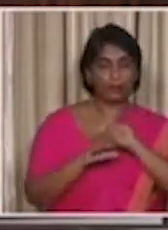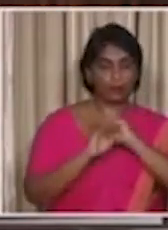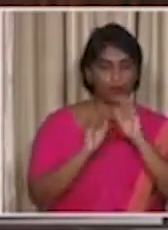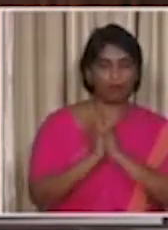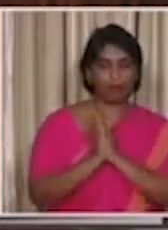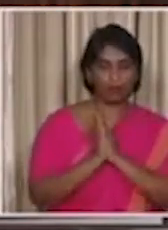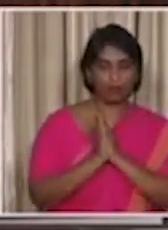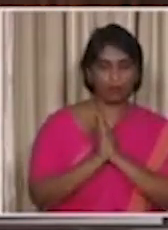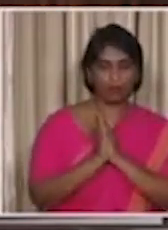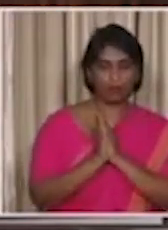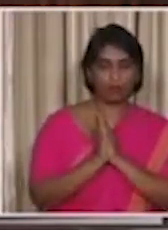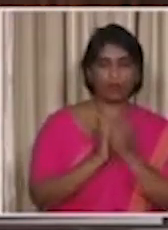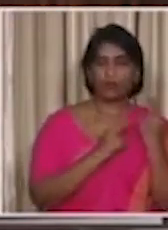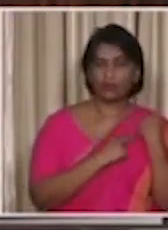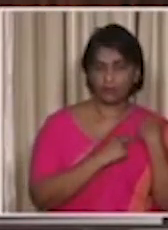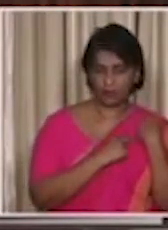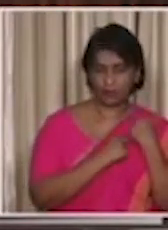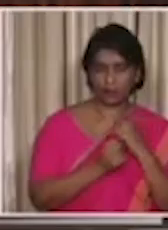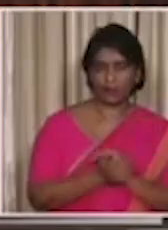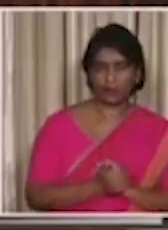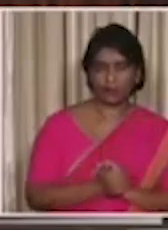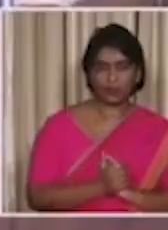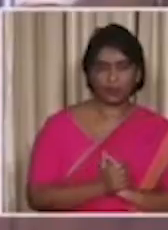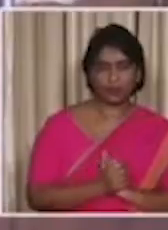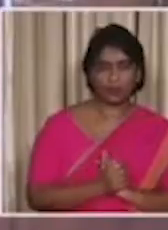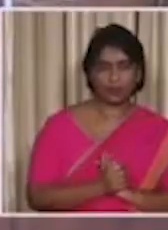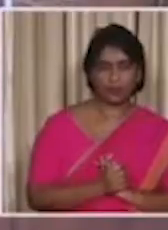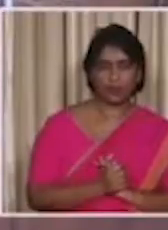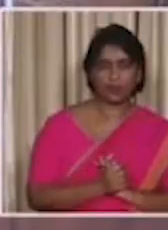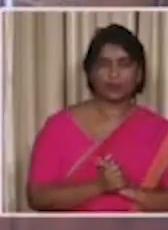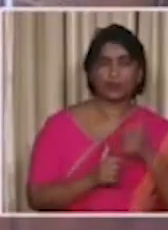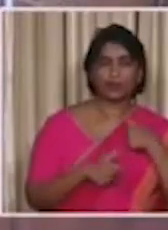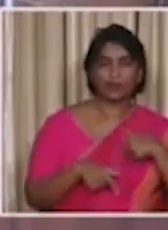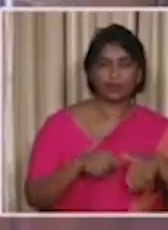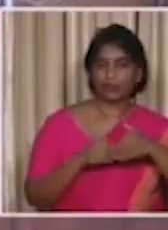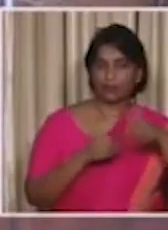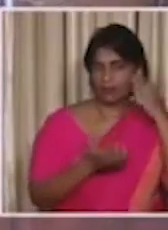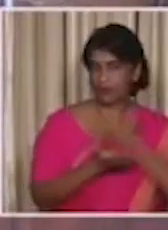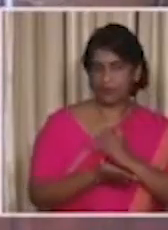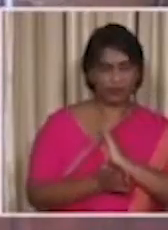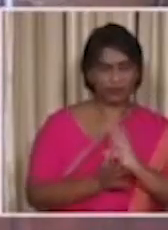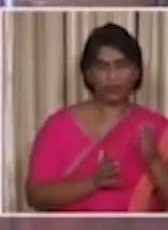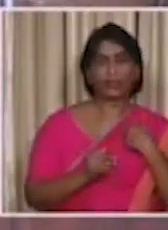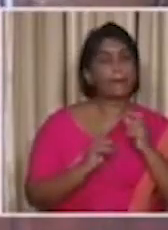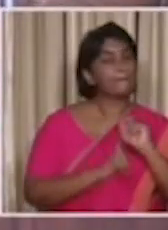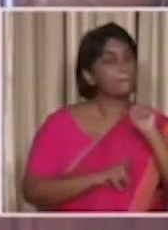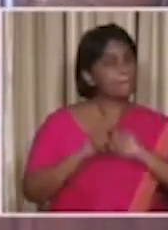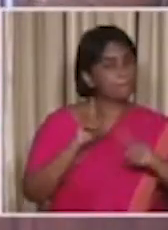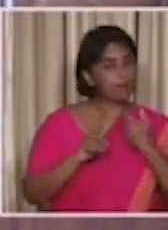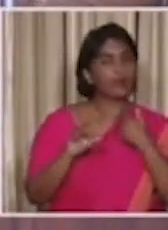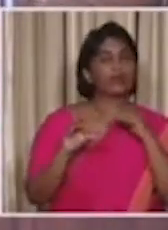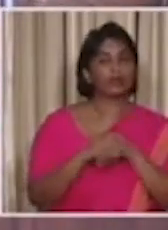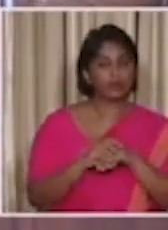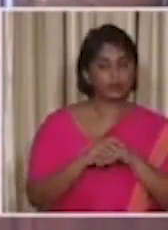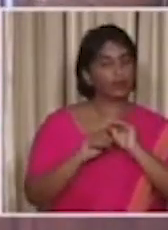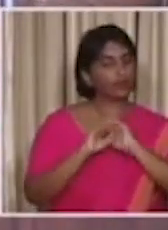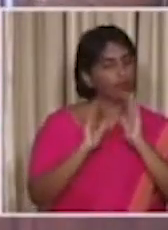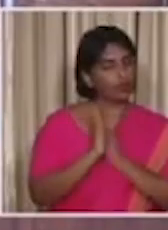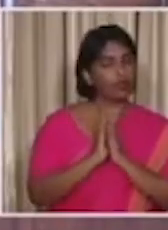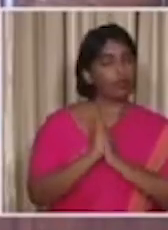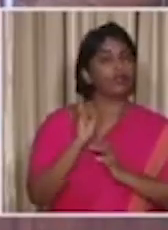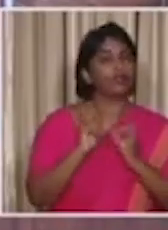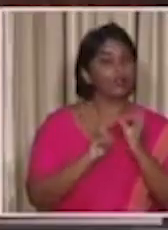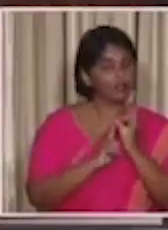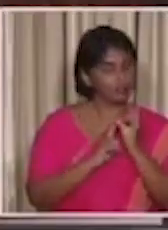වෙනස් වැකකීමක්. මම මෙතනින් නවතින්නේ නැහැ. පාර්ලිමේන්තුව නියෝජනය කරන සියලුම